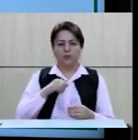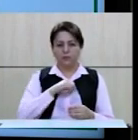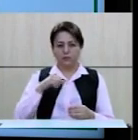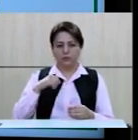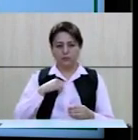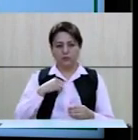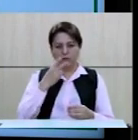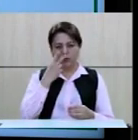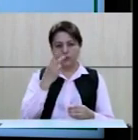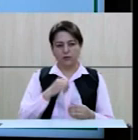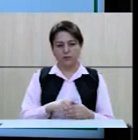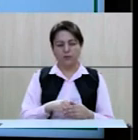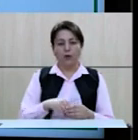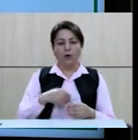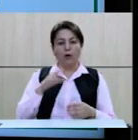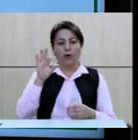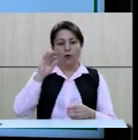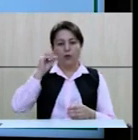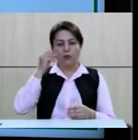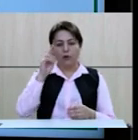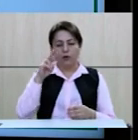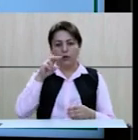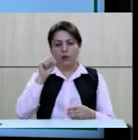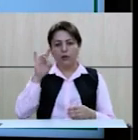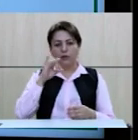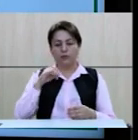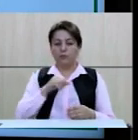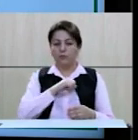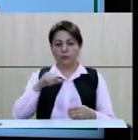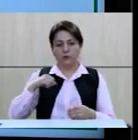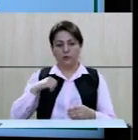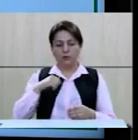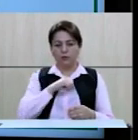yig'ib qarasam, oyoqlarim go'yo o'zidan o'zi yurib ketyapti.